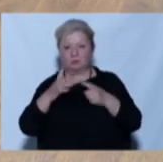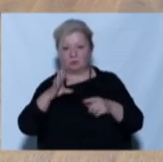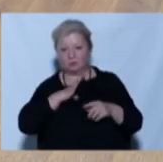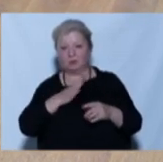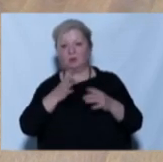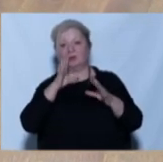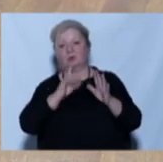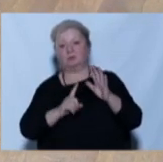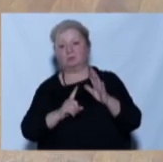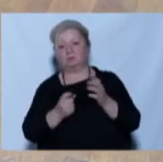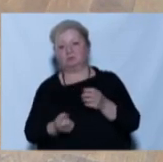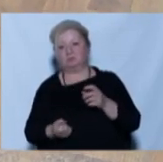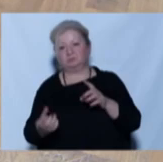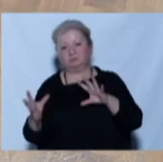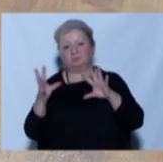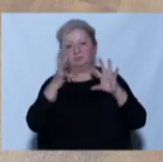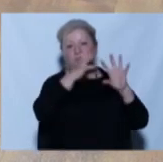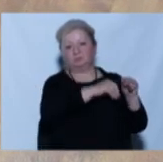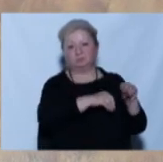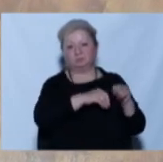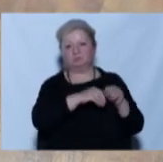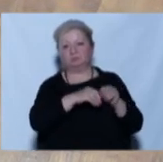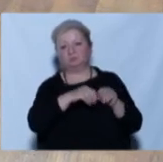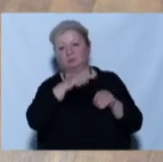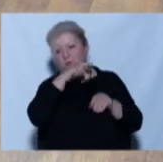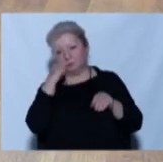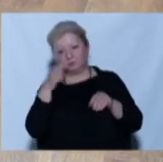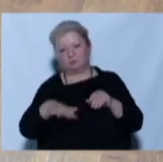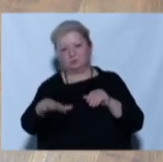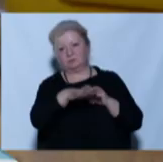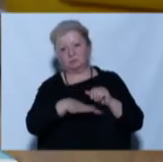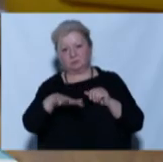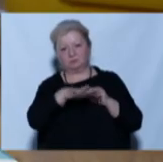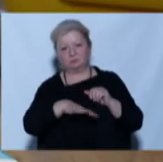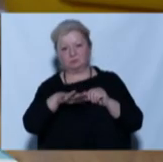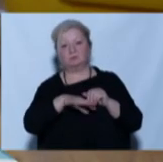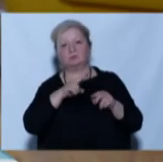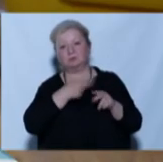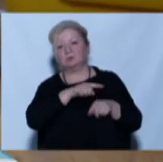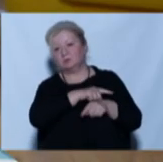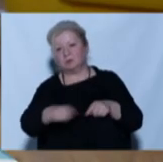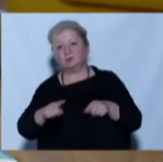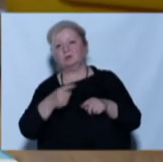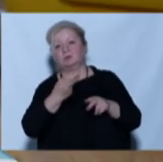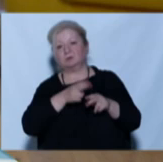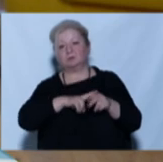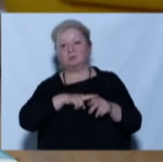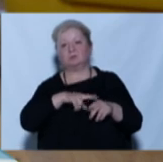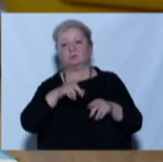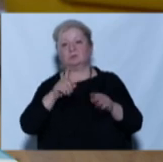რუსეთის იმპერიის სისტემაში ჩართულები. ამიერიდან ამიერკავკასია უკვე იწყებს